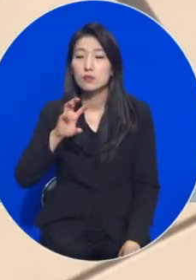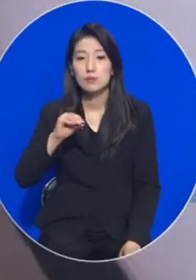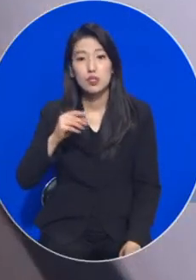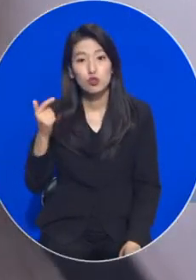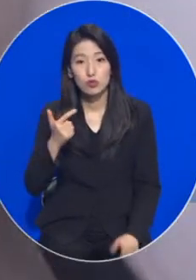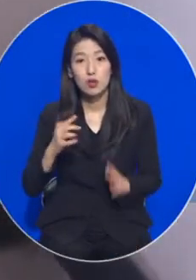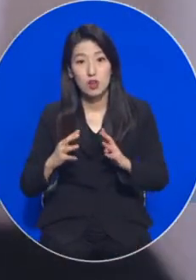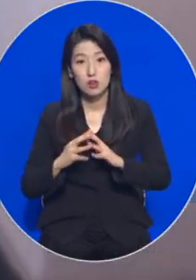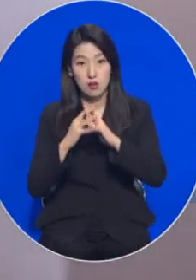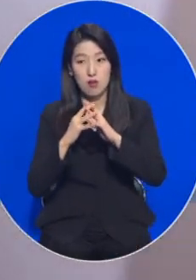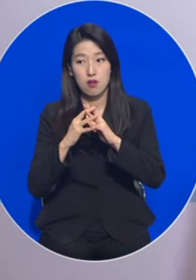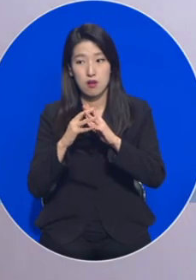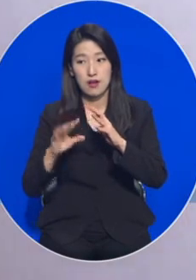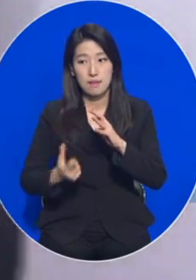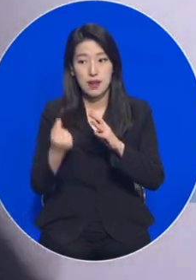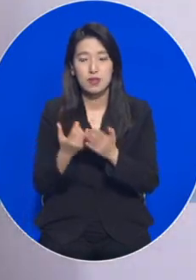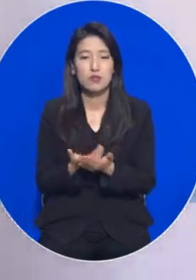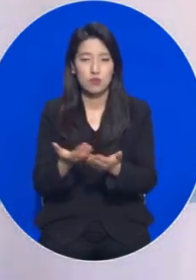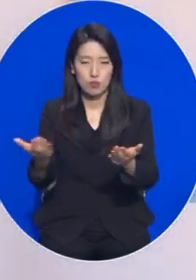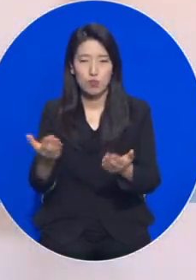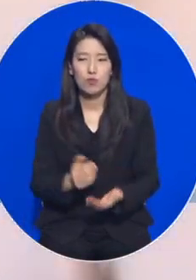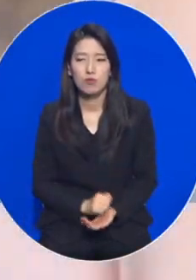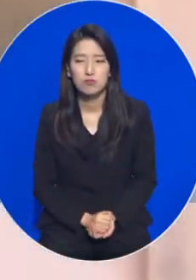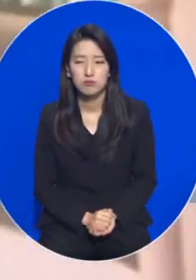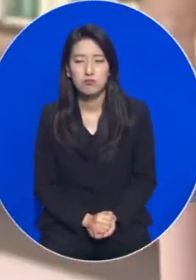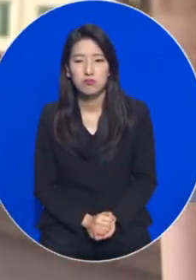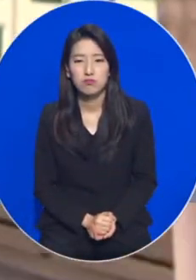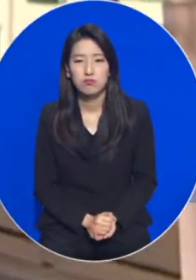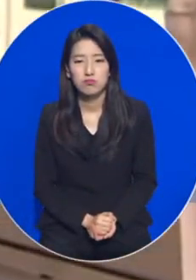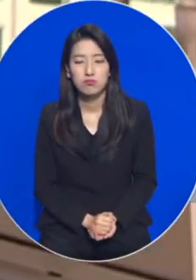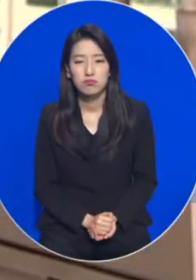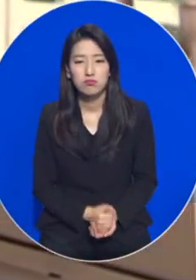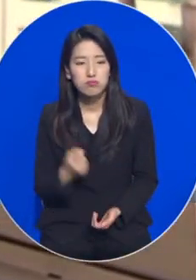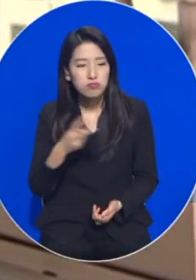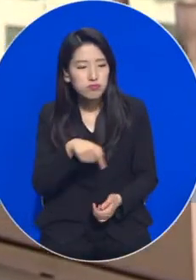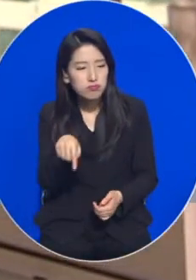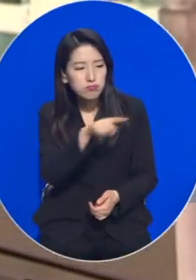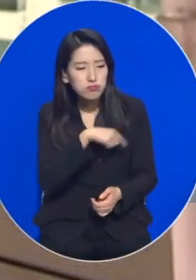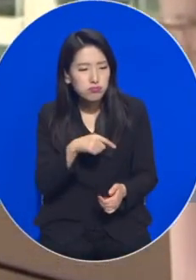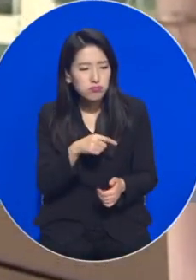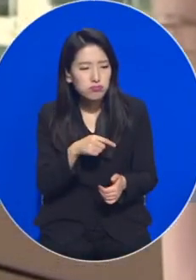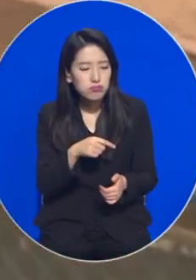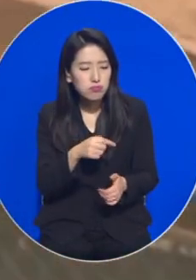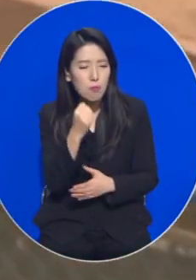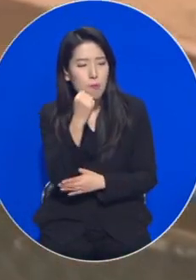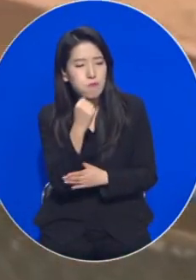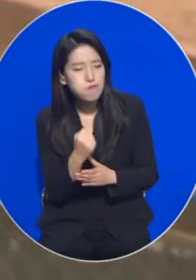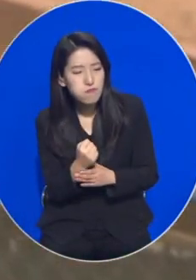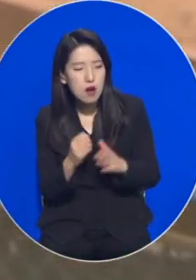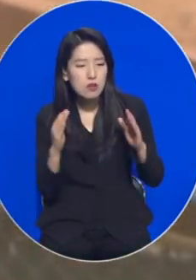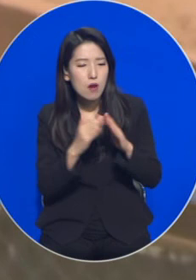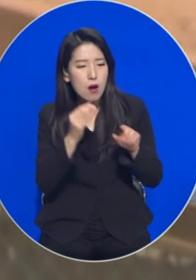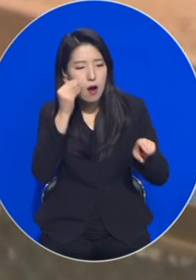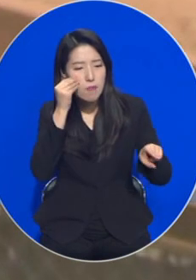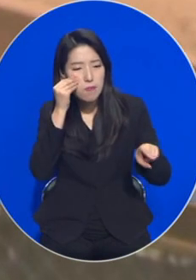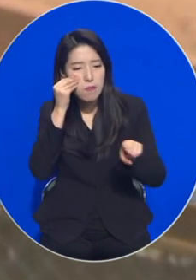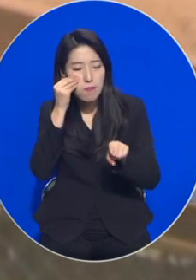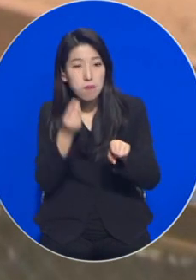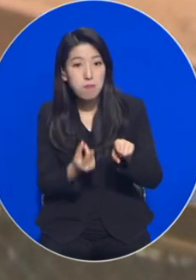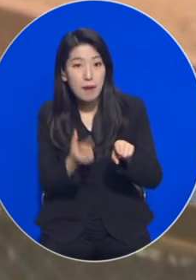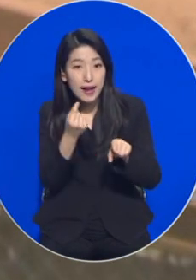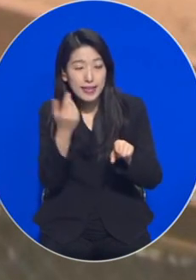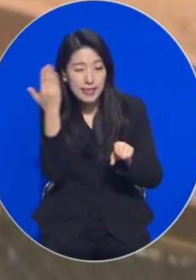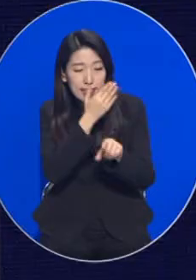가구, 그동안 노후화와 슬럼화에도 불구하고 적절한 개발 수단이 없어 방치된 지구들을 신속히